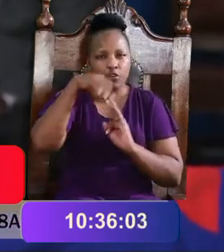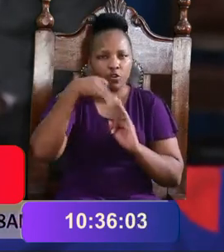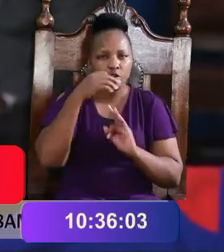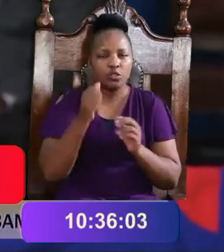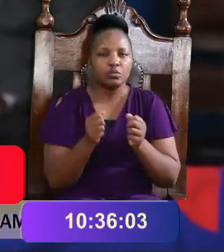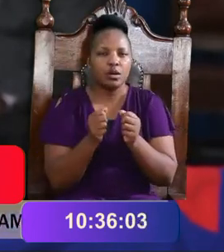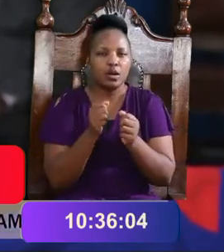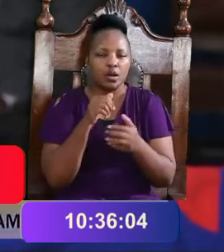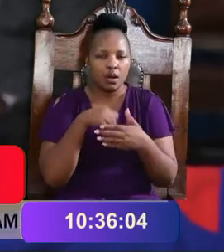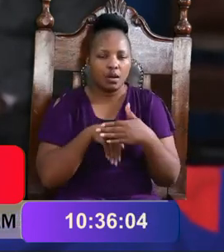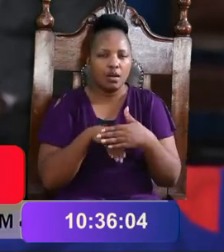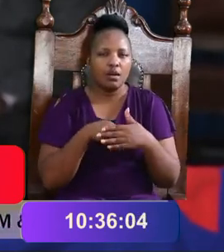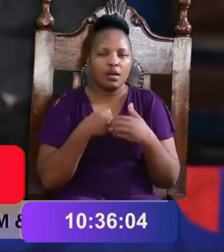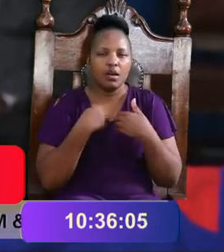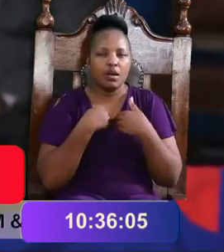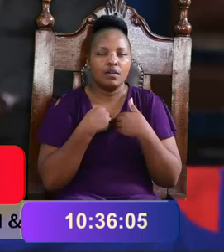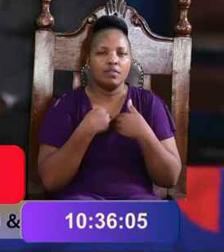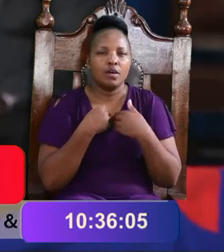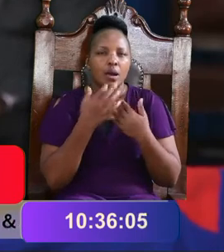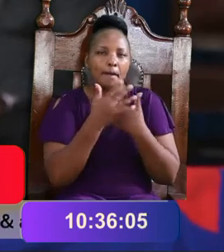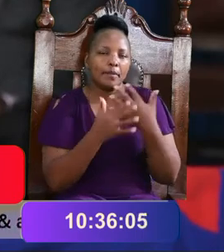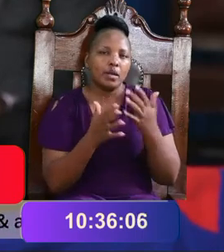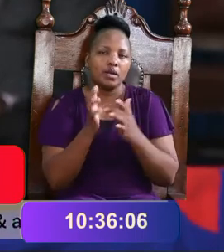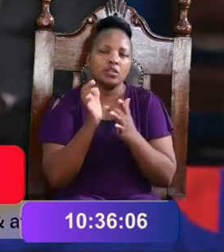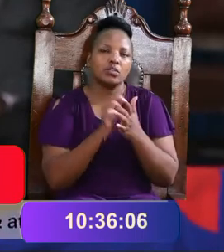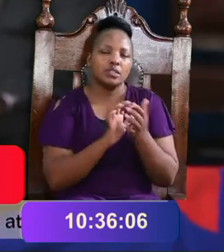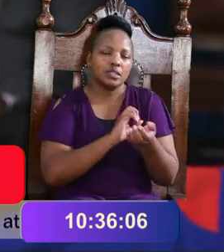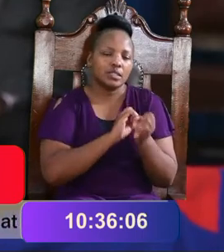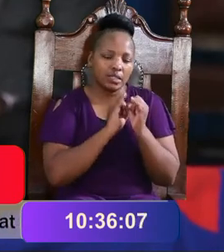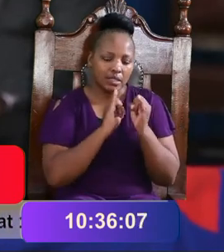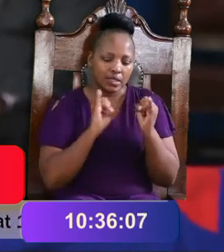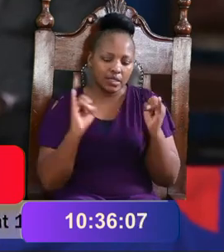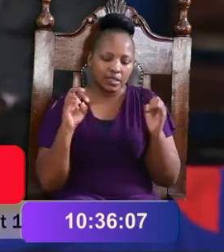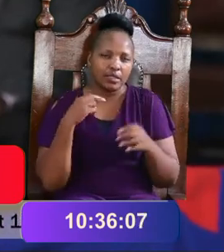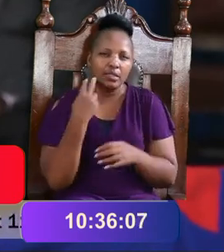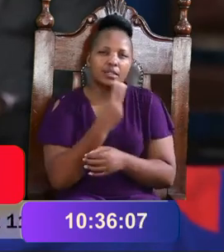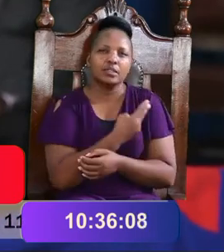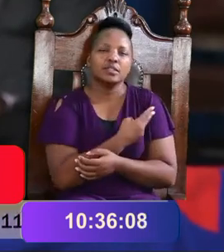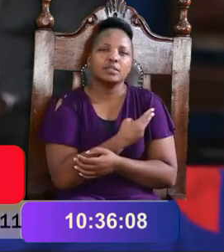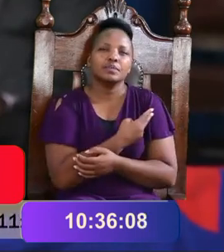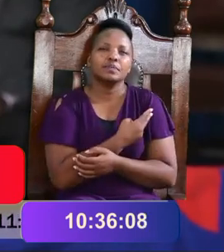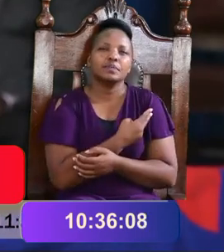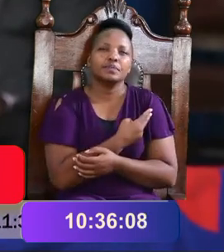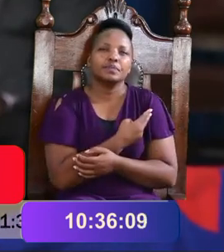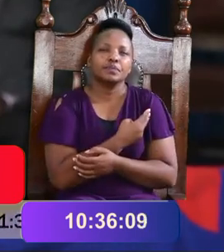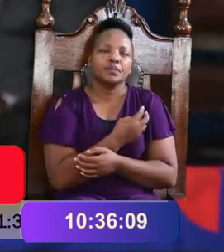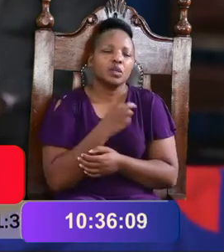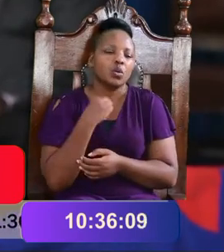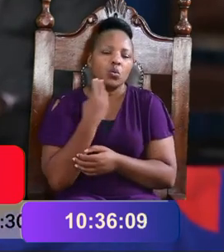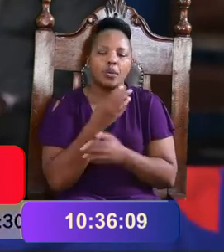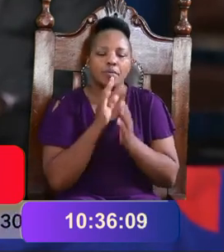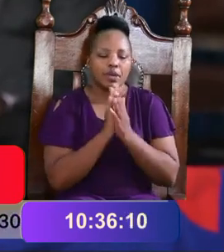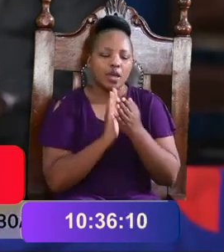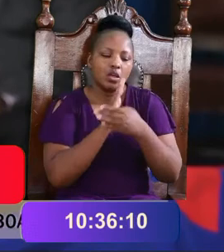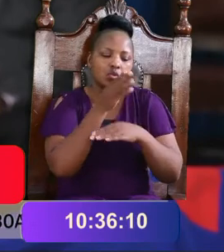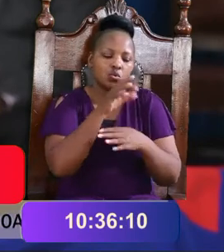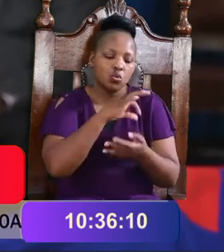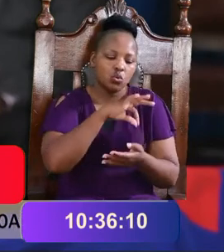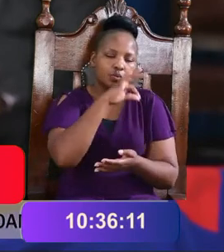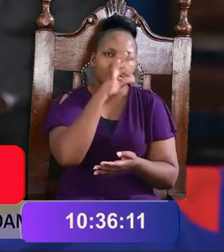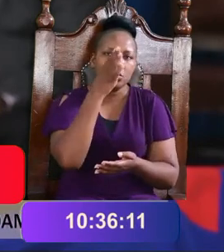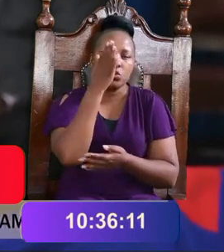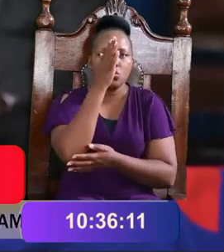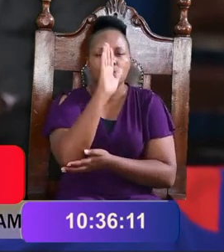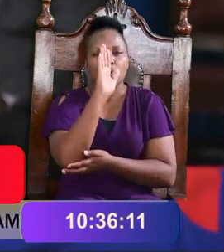sisi, na damu ya mwanao Yesu Kristo ikapata kutuosha ukosefu wote wa uadilifu. E Bwana, tuomba kupitia Roho wako